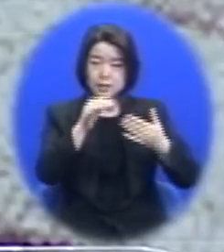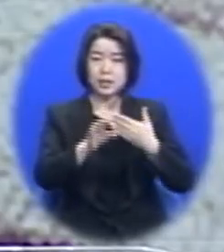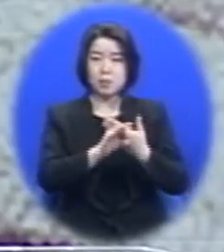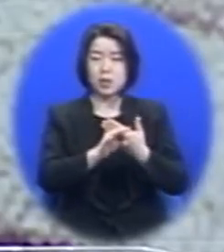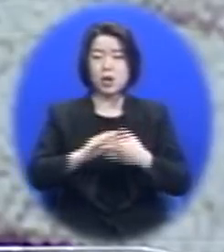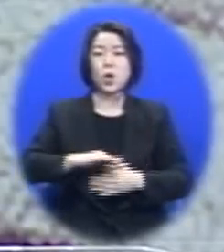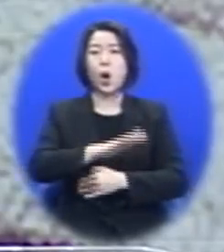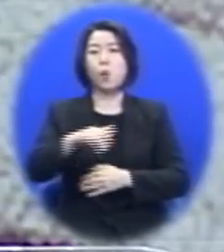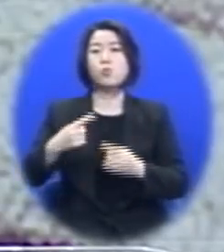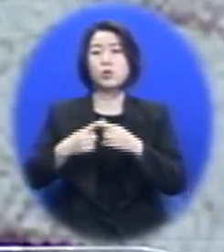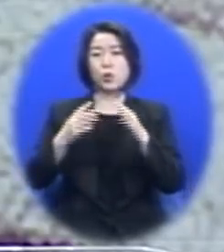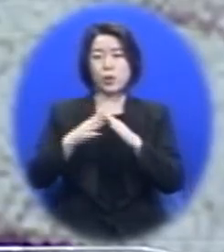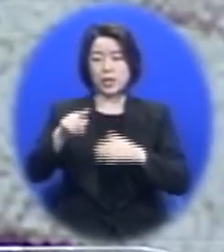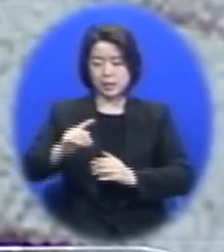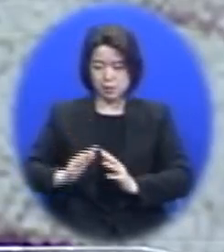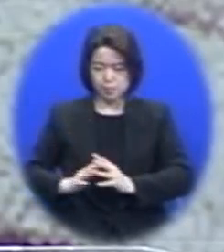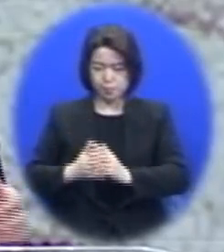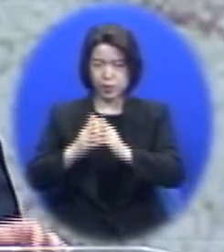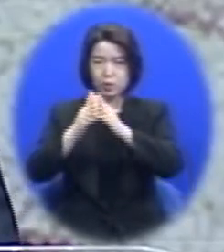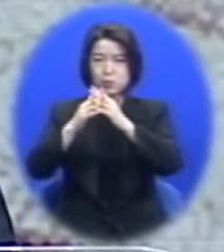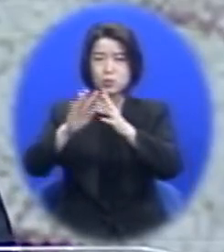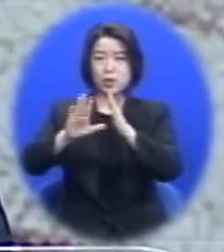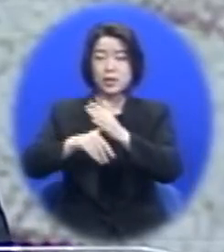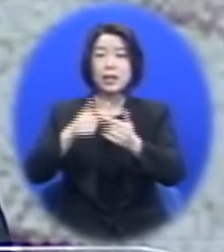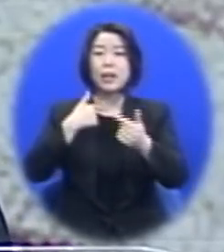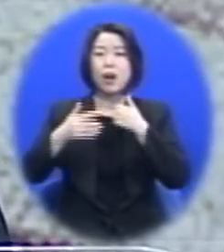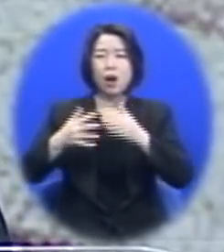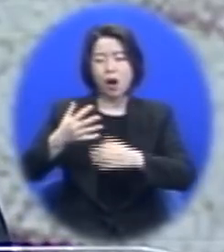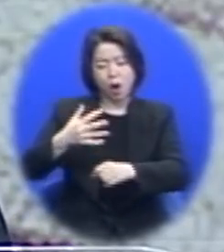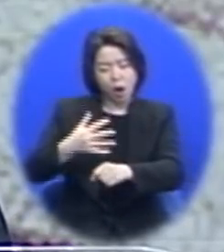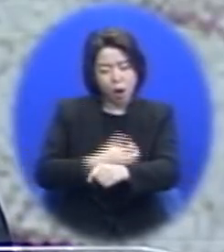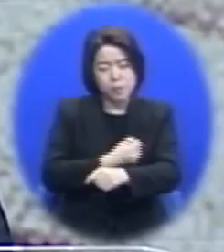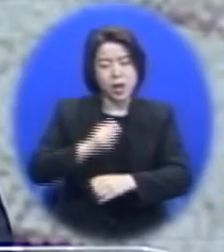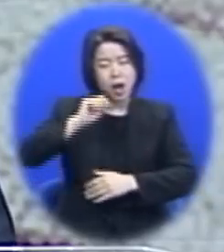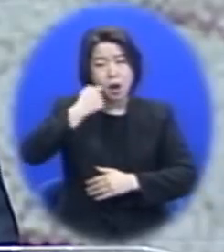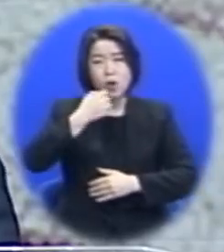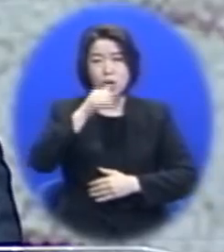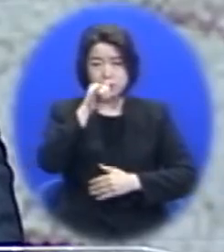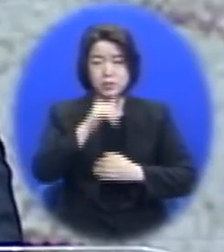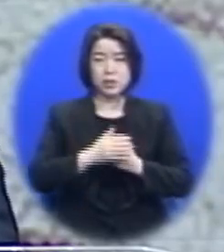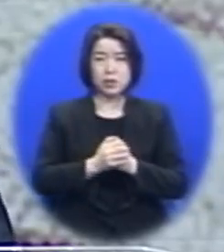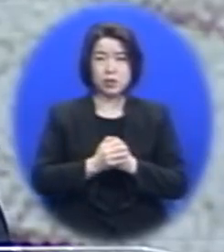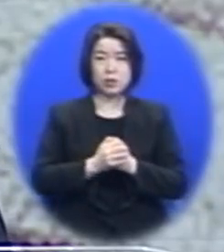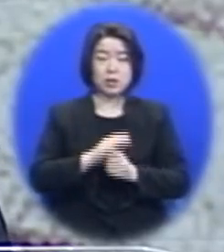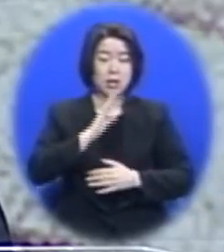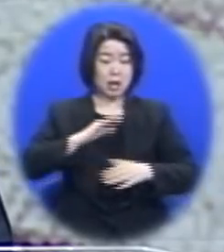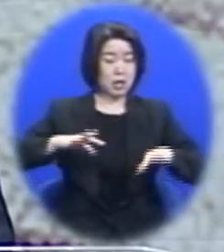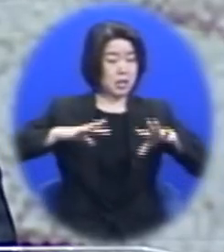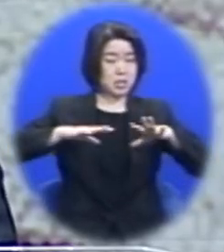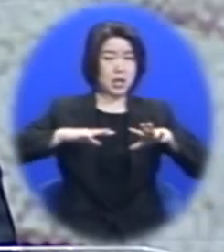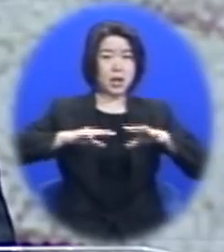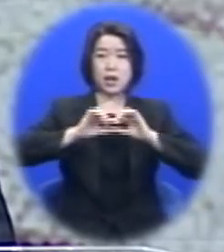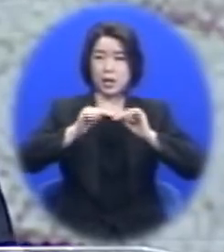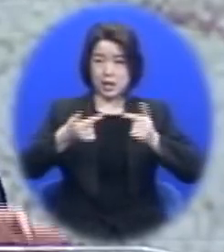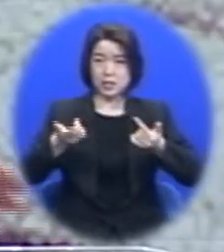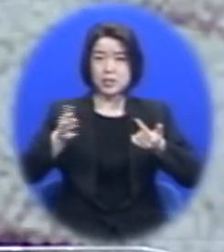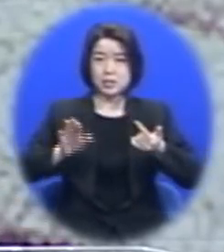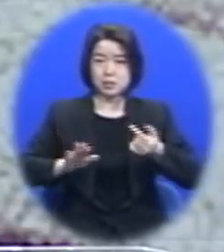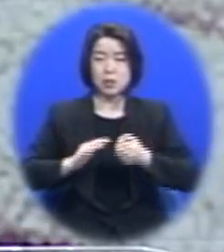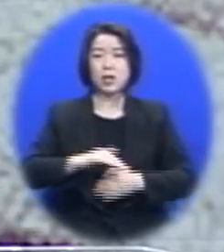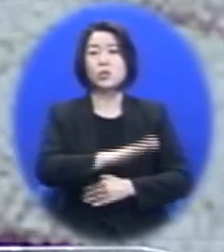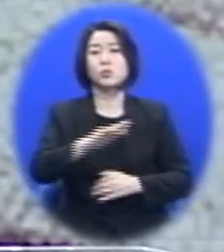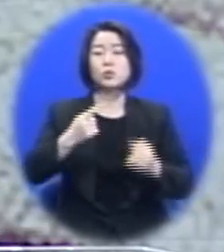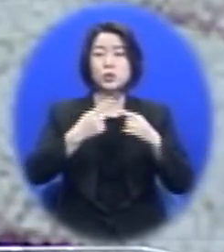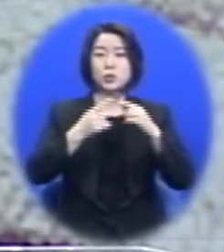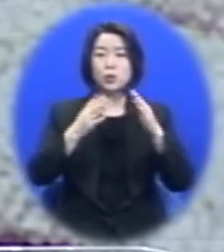건축하는 과정에서 겪었던 엄청난 어려움이 있었습니다 사실 뭐 자랑할 만 한 건 아니지만 저희 교회가